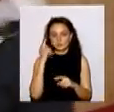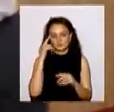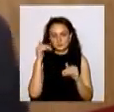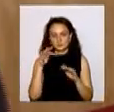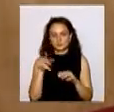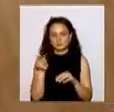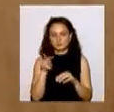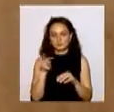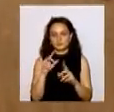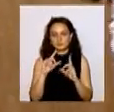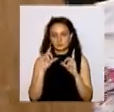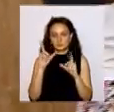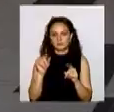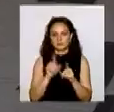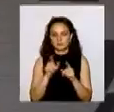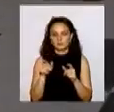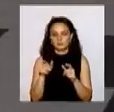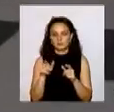გაუშვას პერიოდას კამპანიაში და